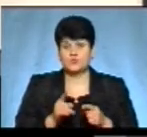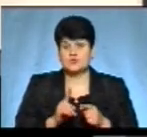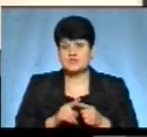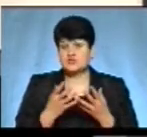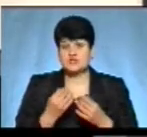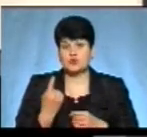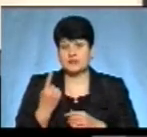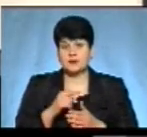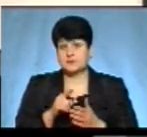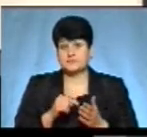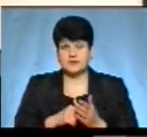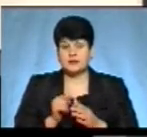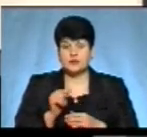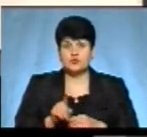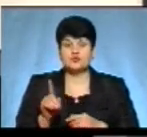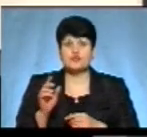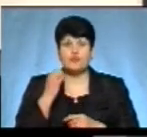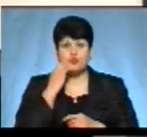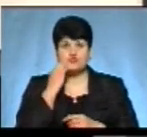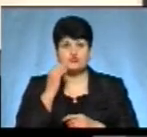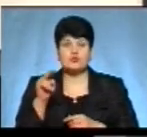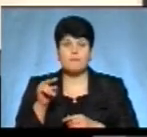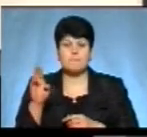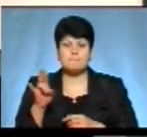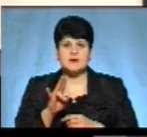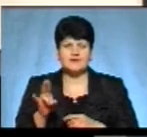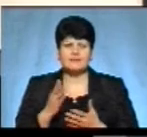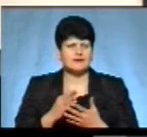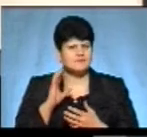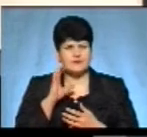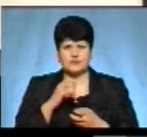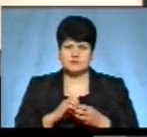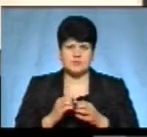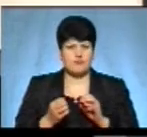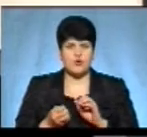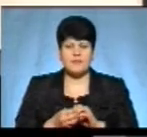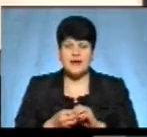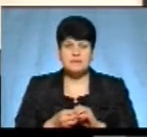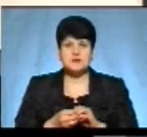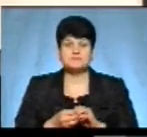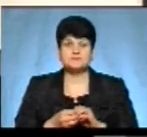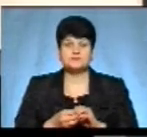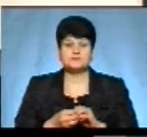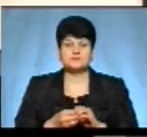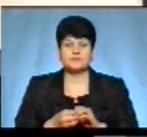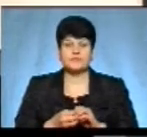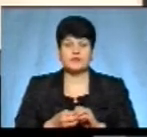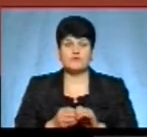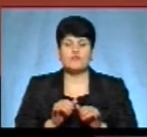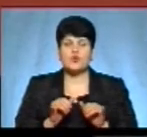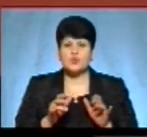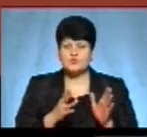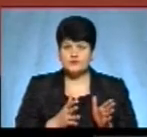одне підтвердження того, що в Московському патріархаті є дуже серйозні проблеми саме в інституційному розвитку,